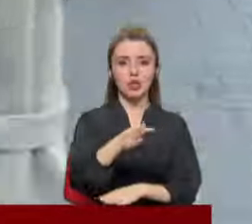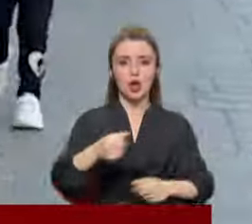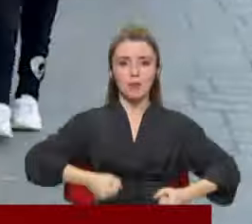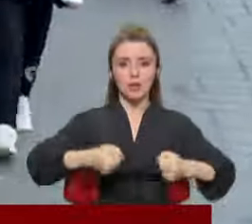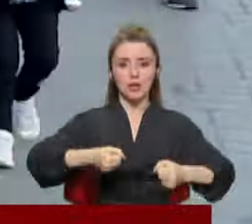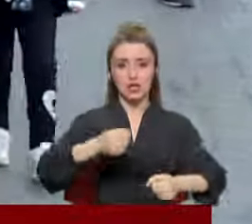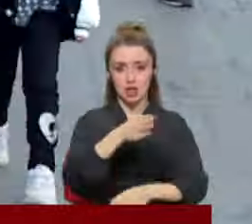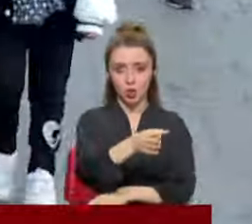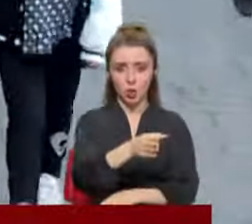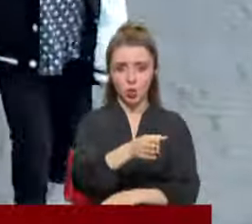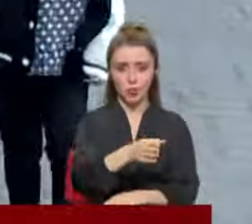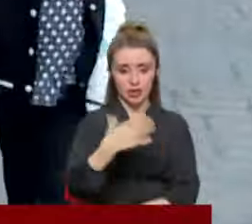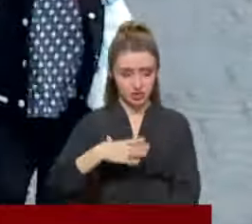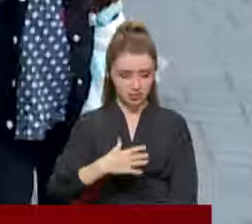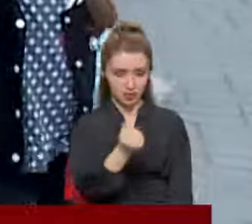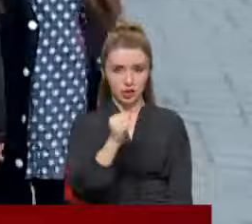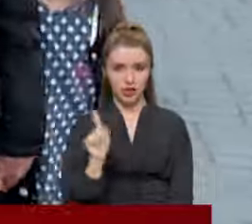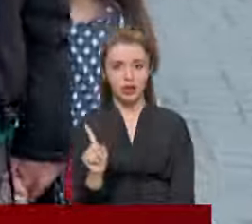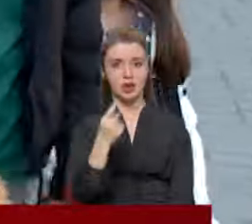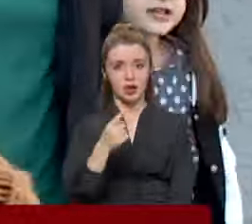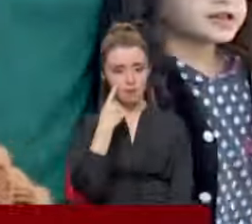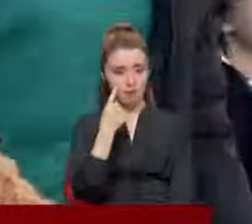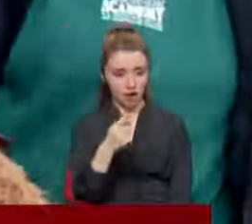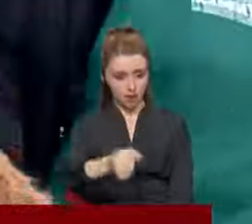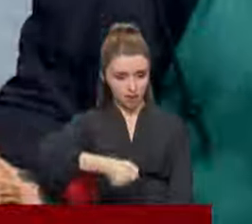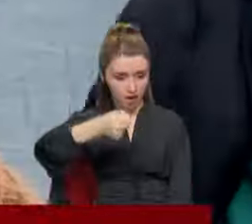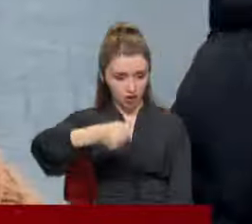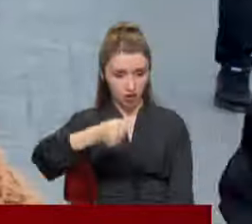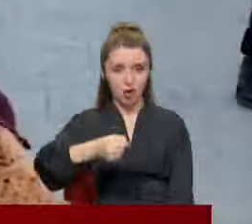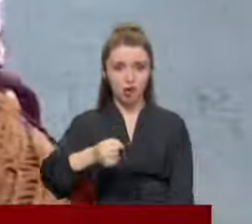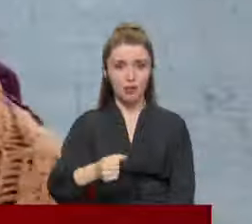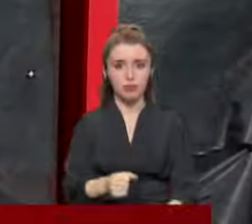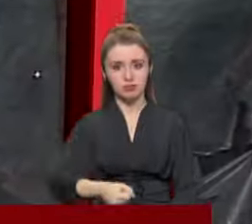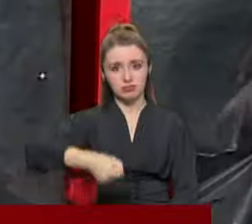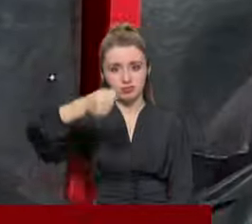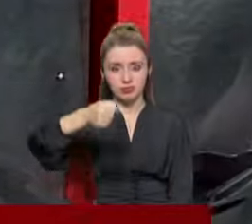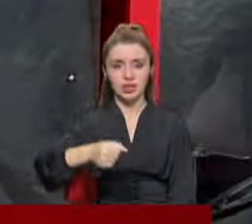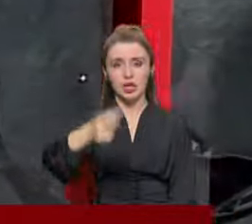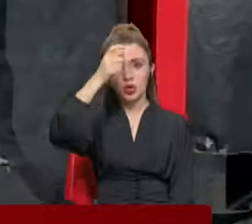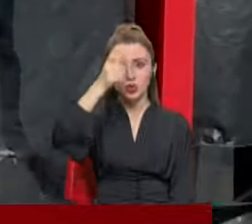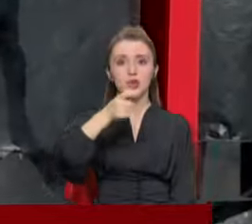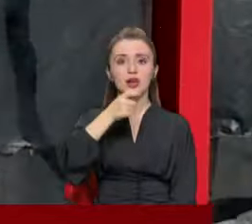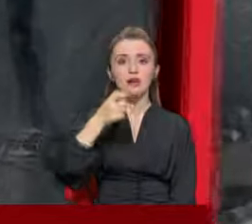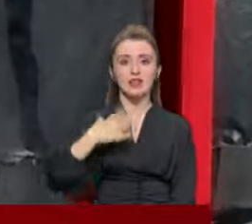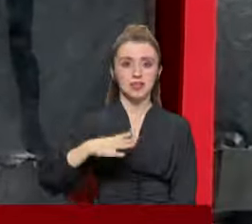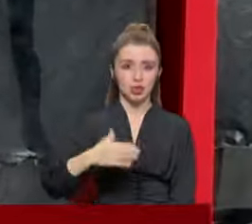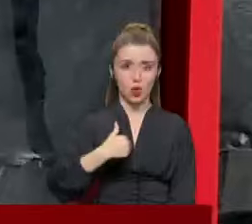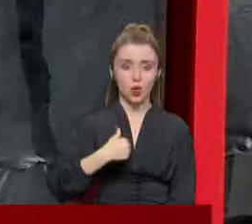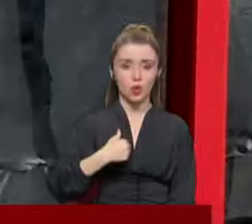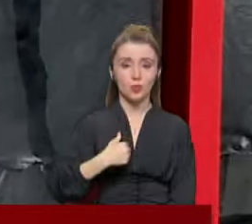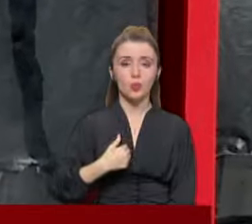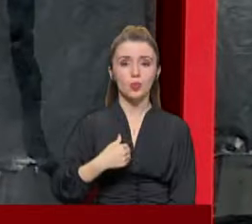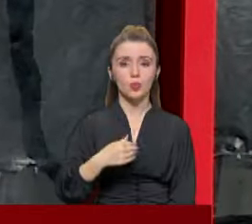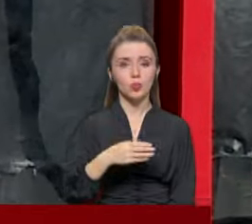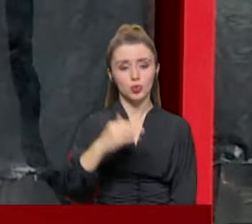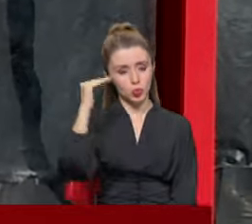pazara, gidiyorum çocuğum. İstediğimi alamadan dönüyorum. Bir de bakayım çantayı kaldıra kaldıra geliyorum böyle. Türk kahvesi içmek istedik. Bütçemize göre